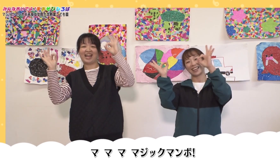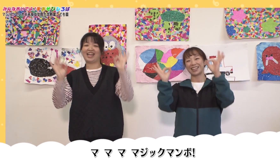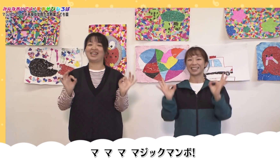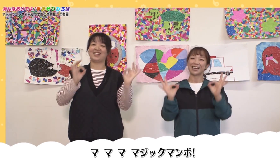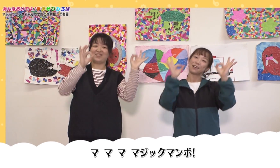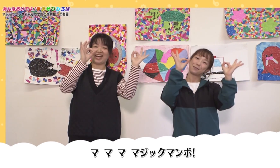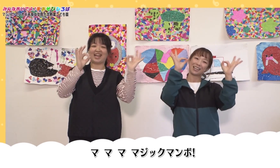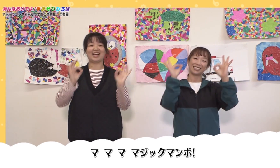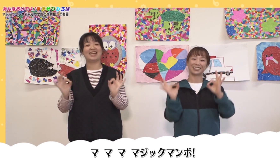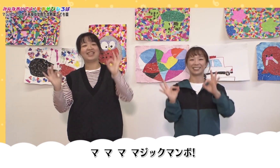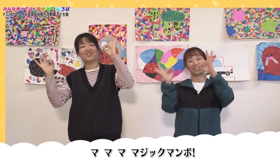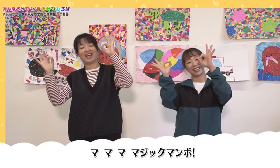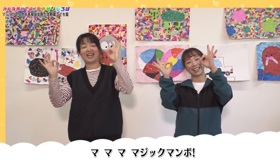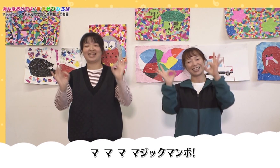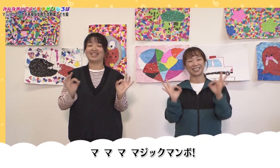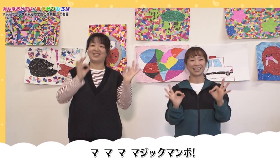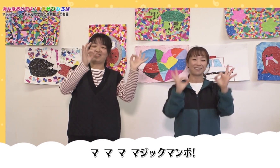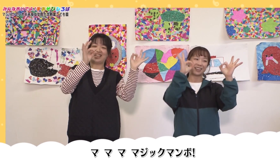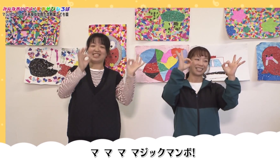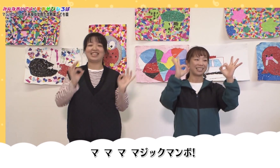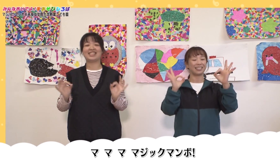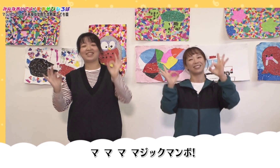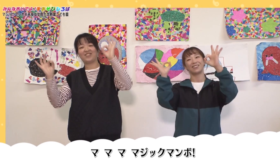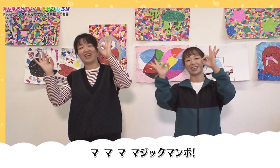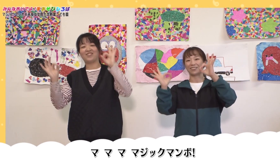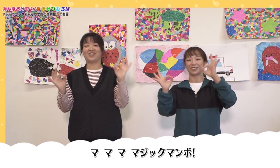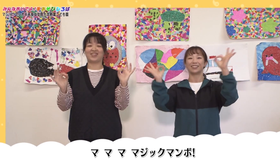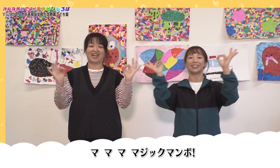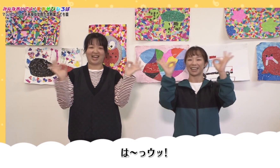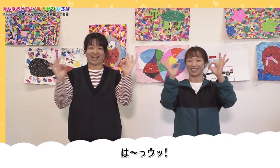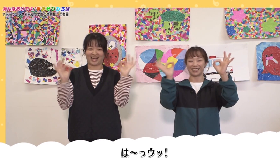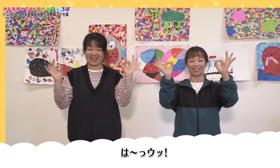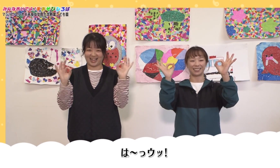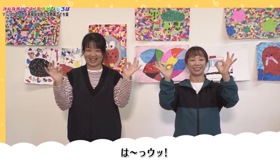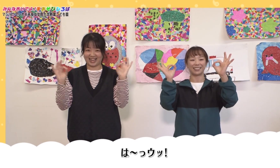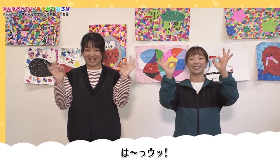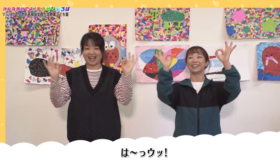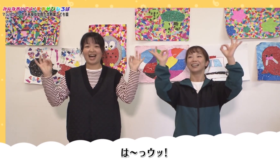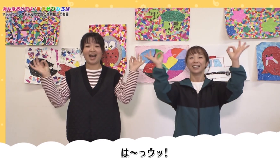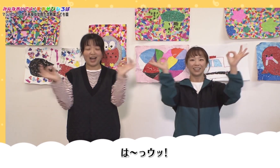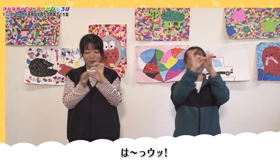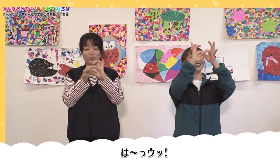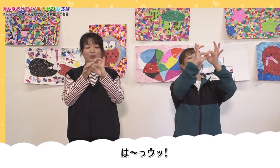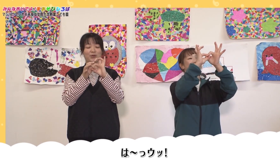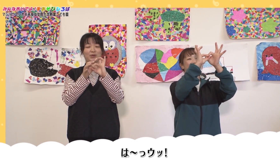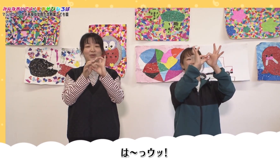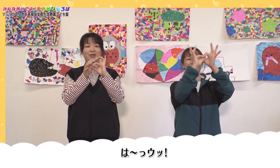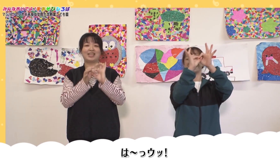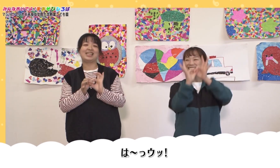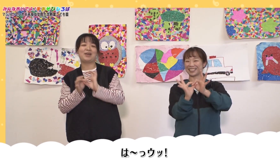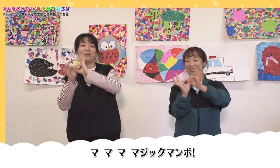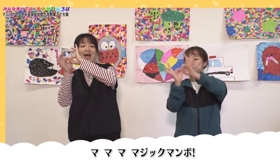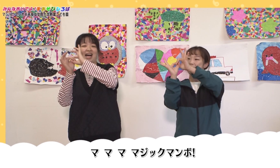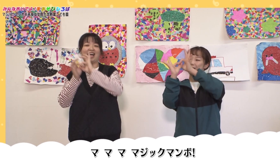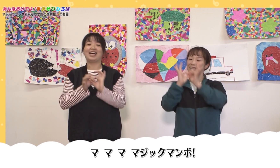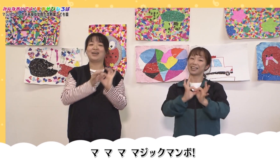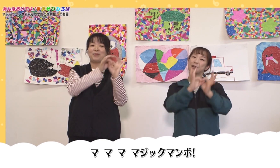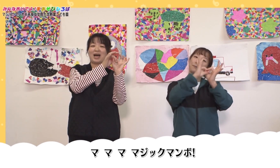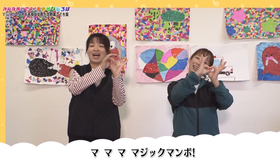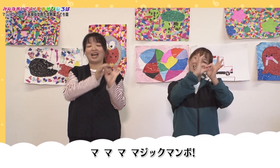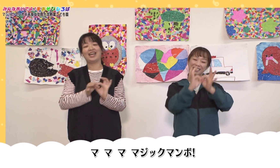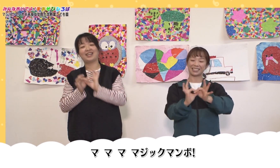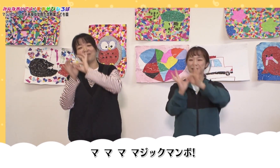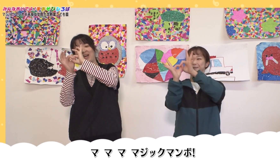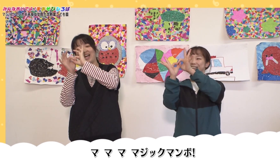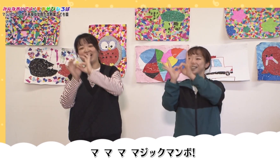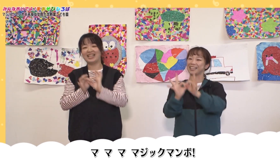い、 まあまあまあ、マジックマンボ、 はーう。 まあ